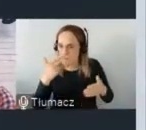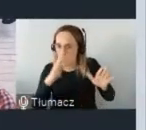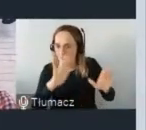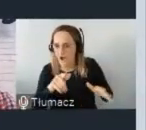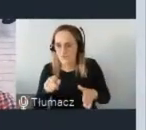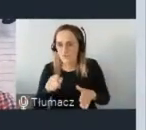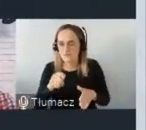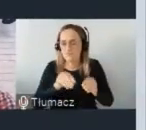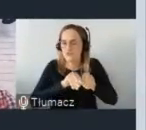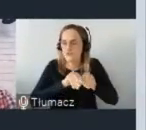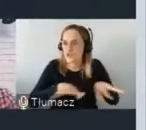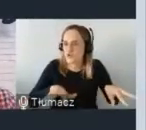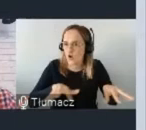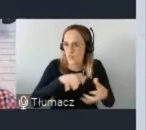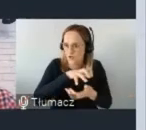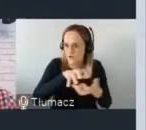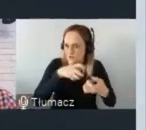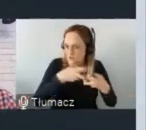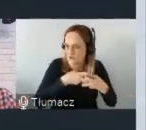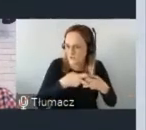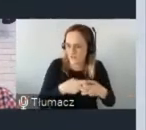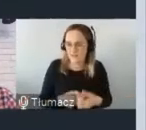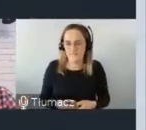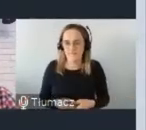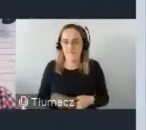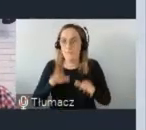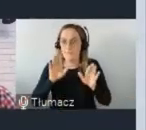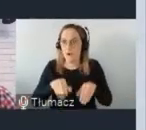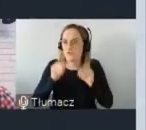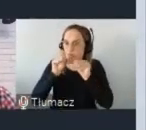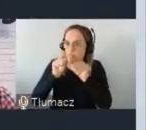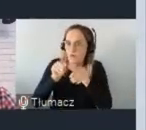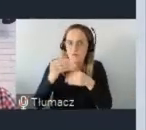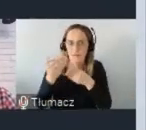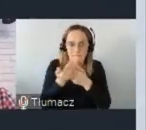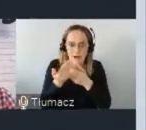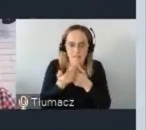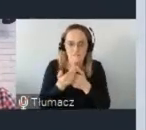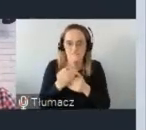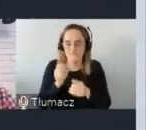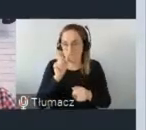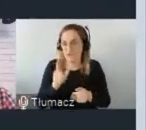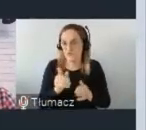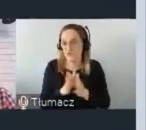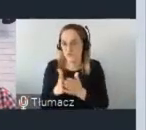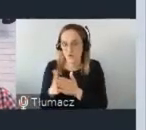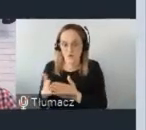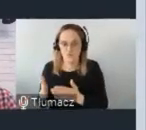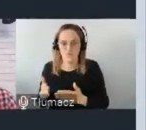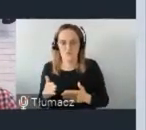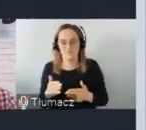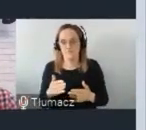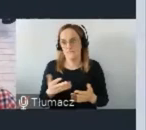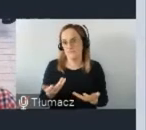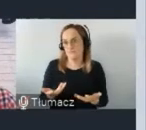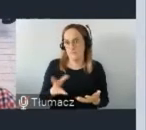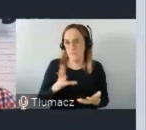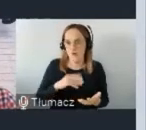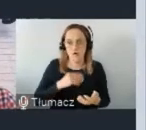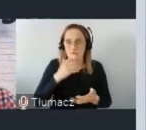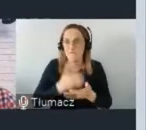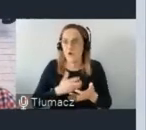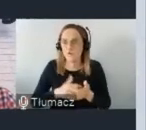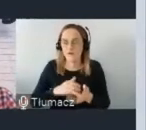im rozszerzoną rzeczywistość. Możemy wykorzystywać to do nauki matematyki. Pojawiły się ostatnio podręczniki, jeszcze o tym wspomnę. Możemy